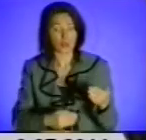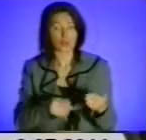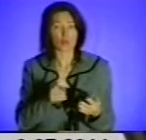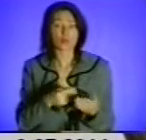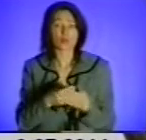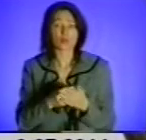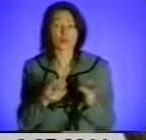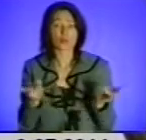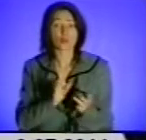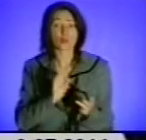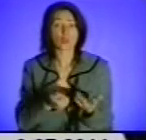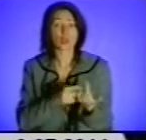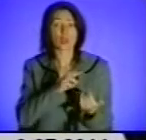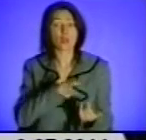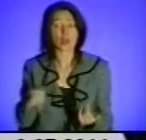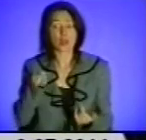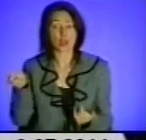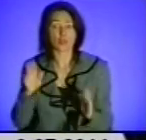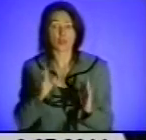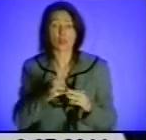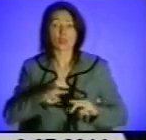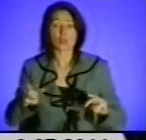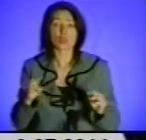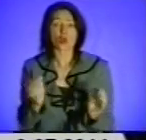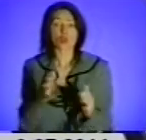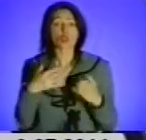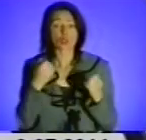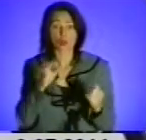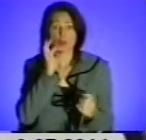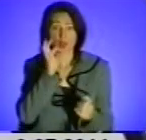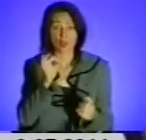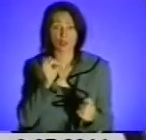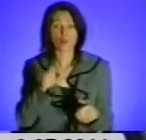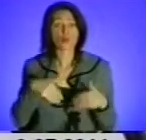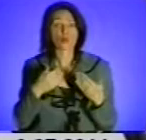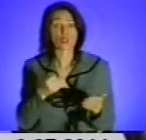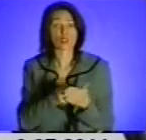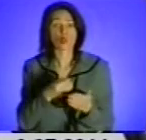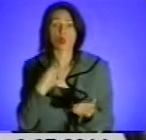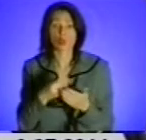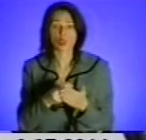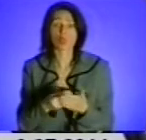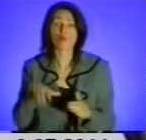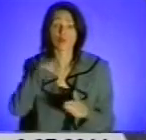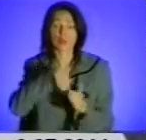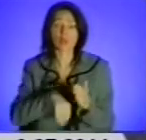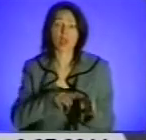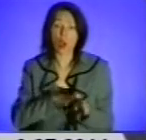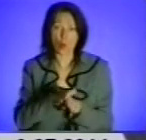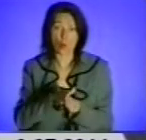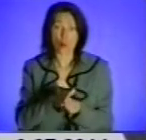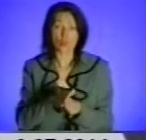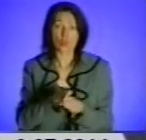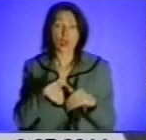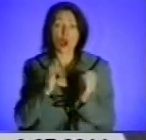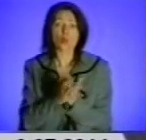Хоча міністр охорони здоров'я просить не ловити його на слові. Каже, в пропозиції до бюджету внесе повний обсяг коштів. Далі